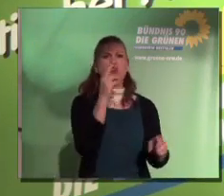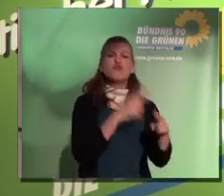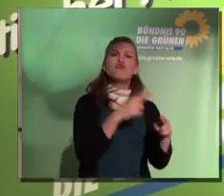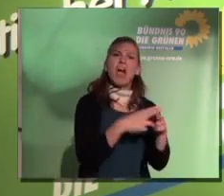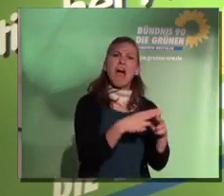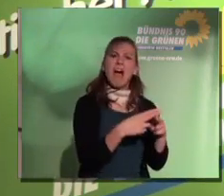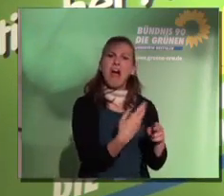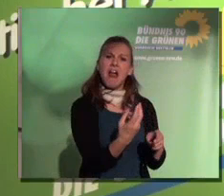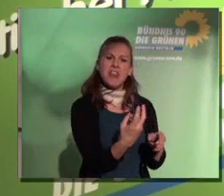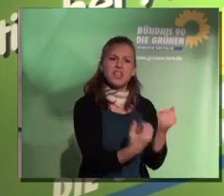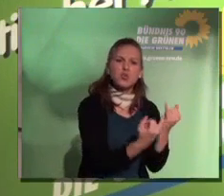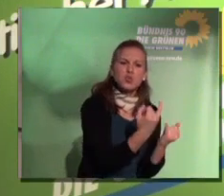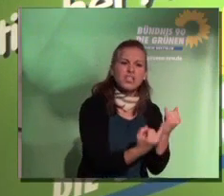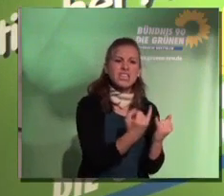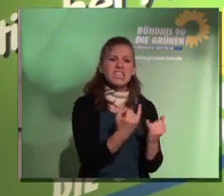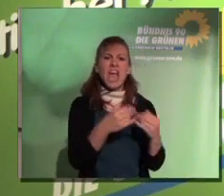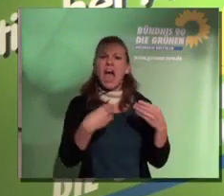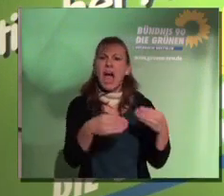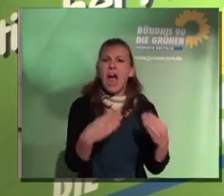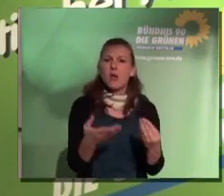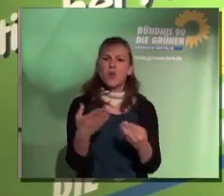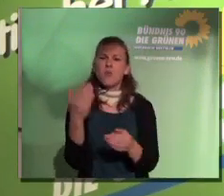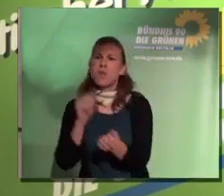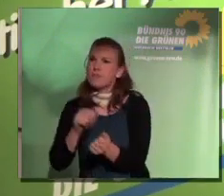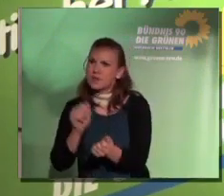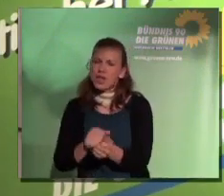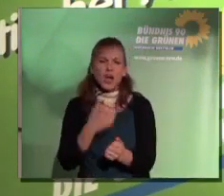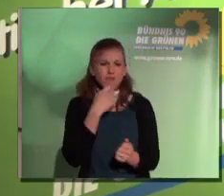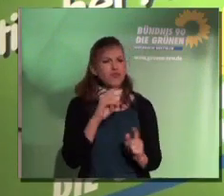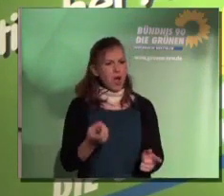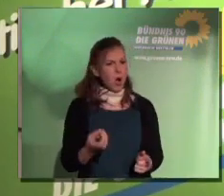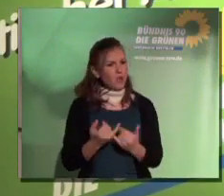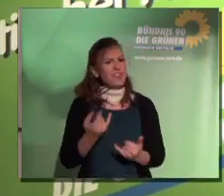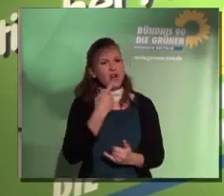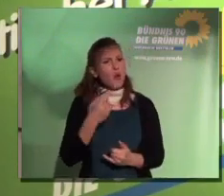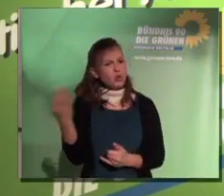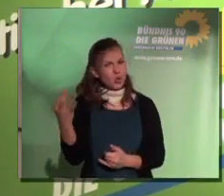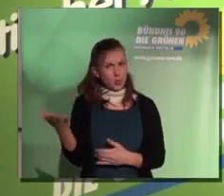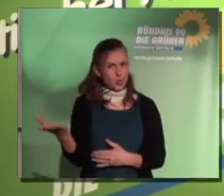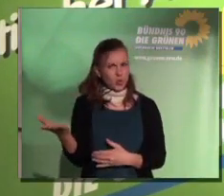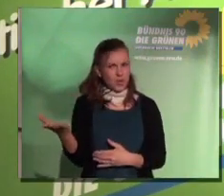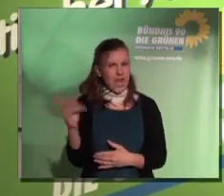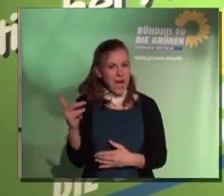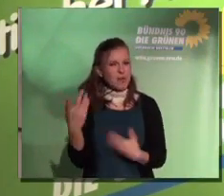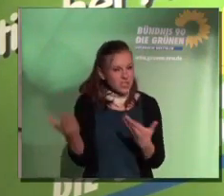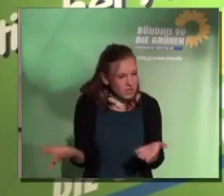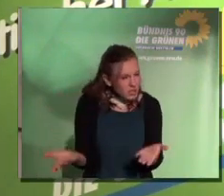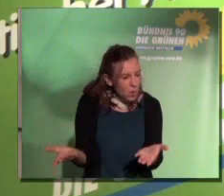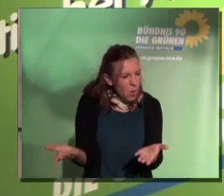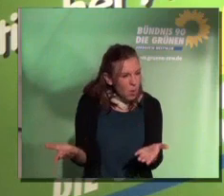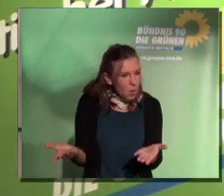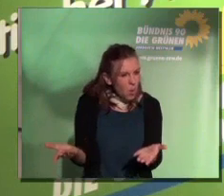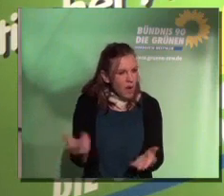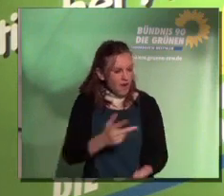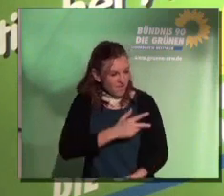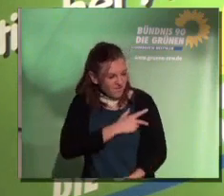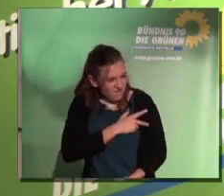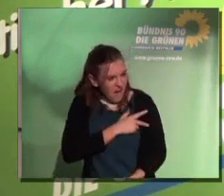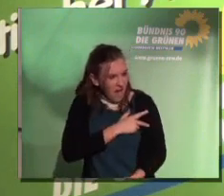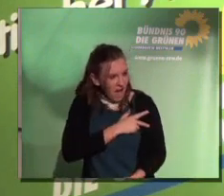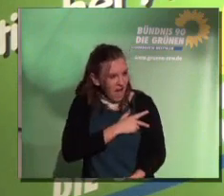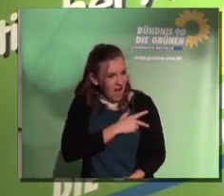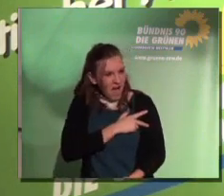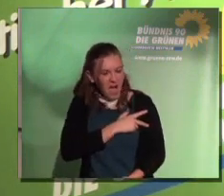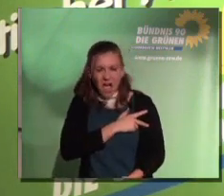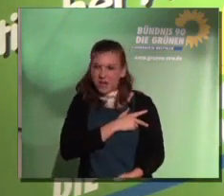Alu, für Papier, wollen wir Ausnahmen. So wie Rot-Grün das gemacht hat. Aber das Ausbau, das wirklich